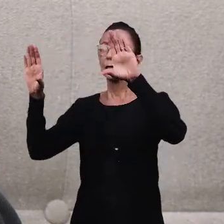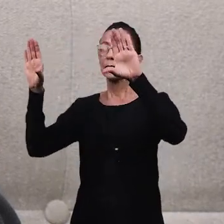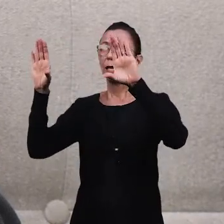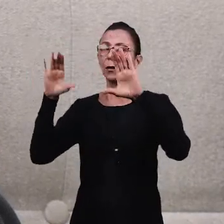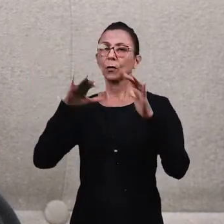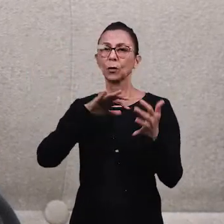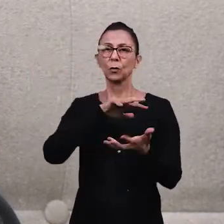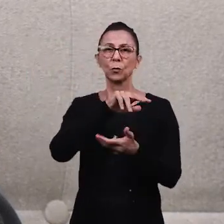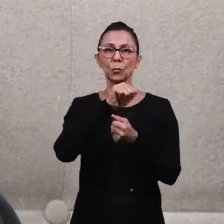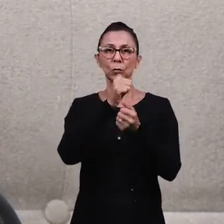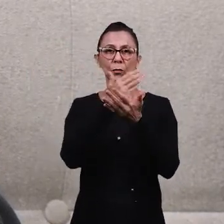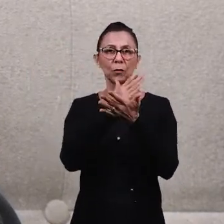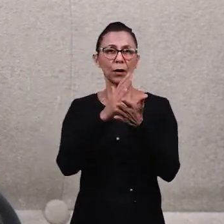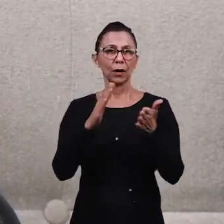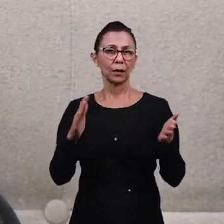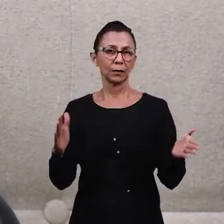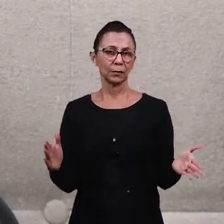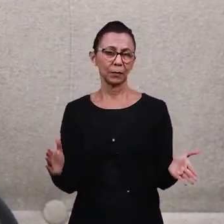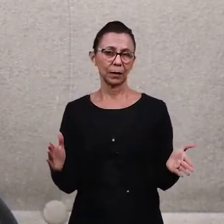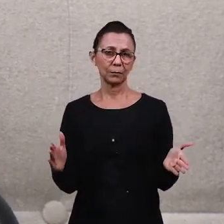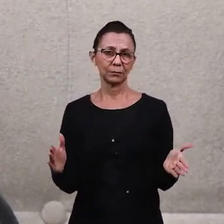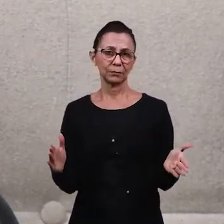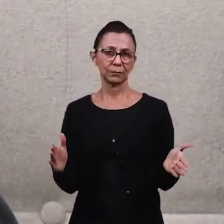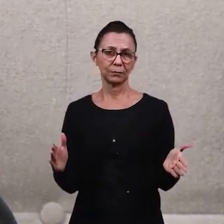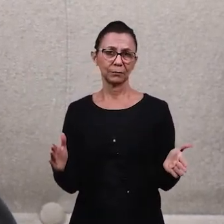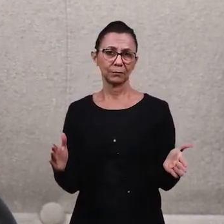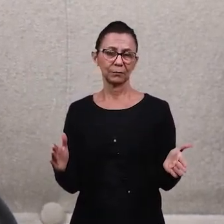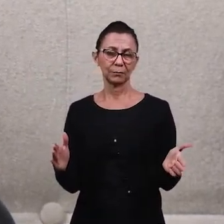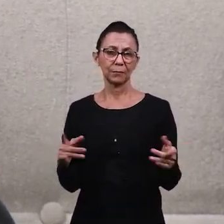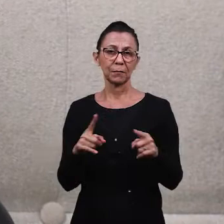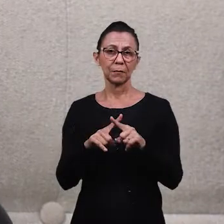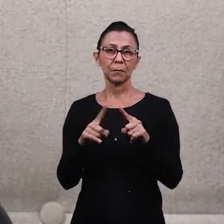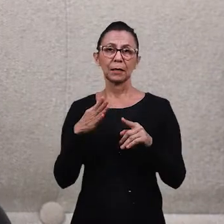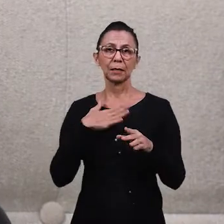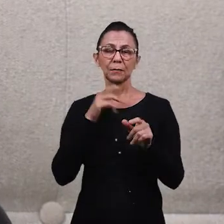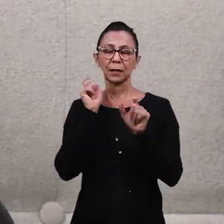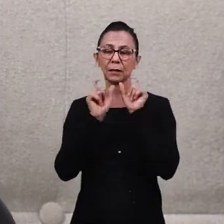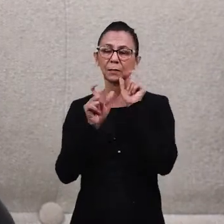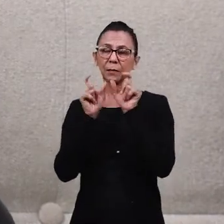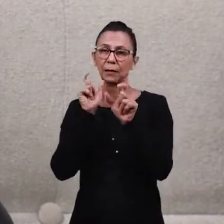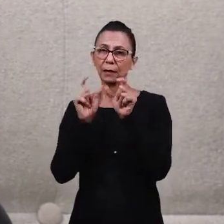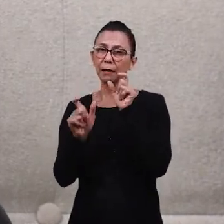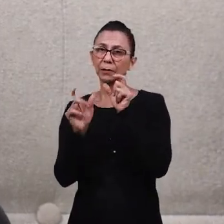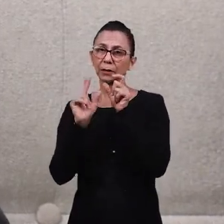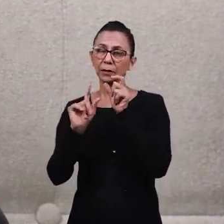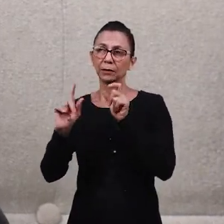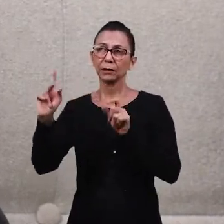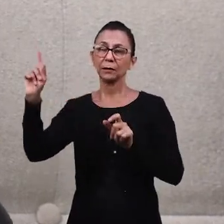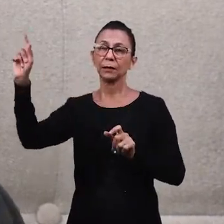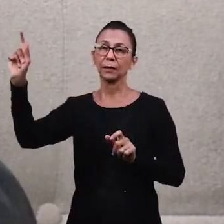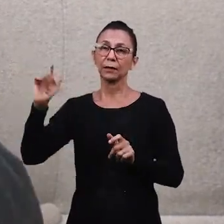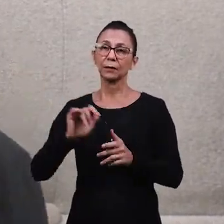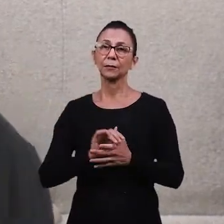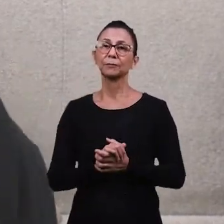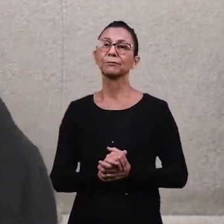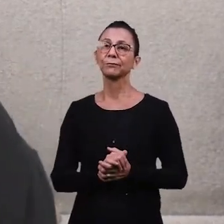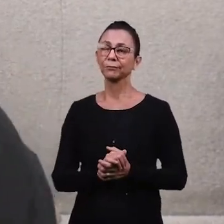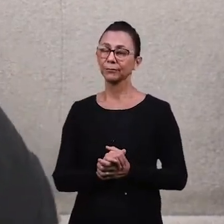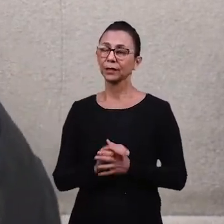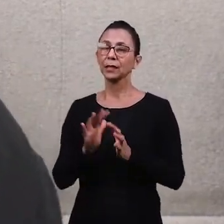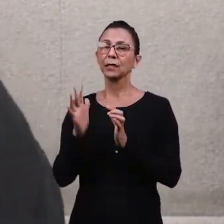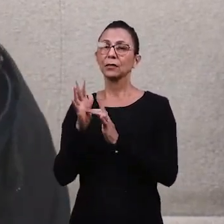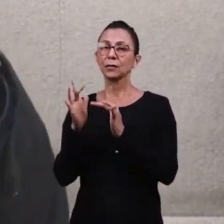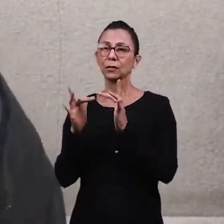passeront, mais mes paroles ne passeront point. Jésus va revenir pour chercher son